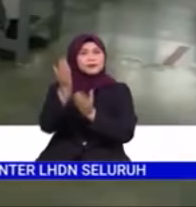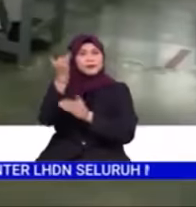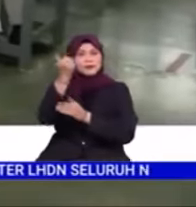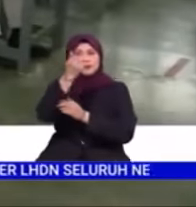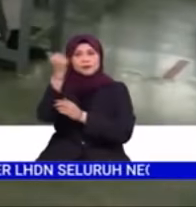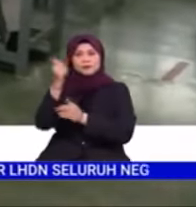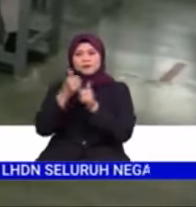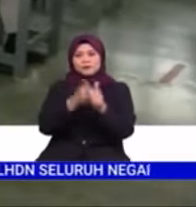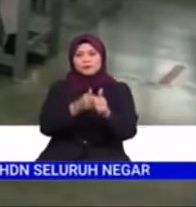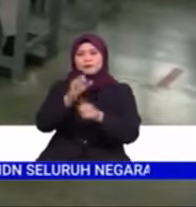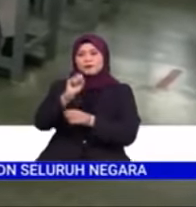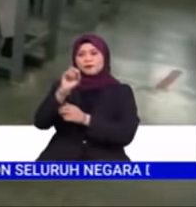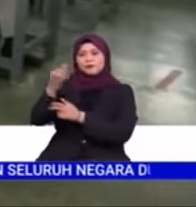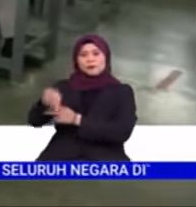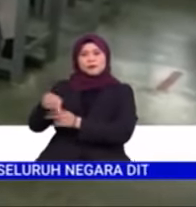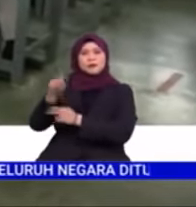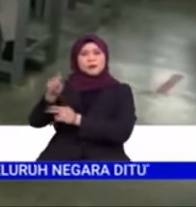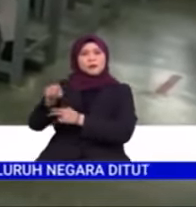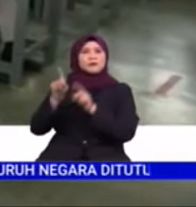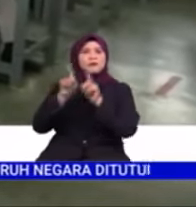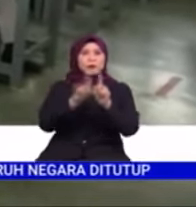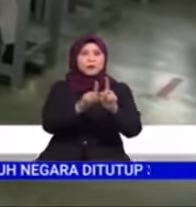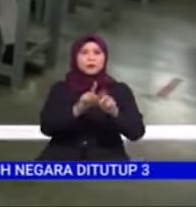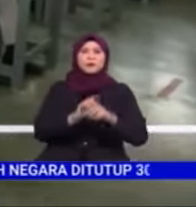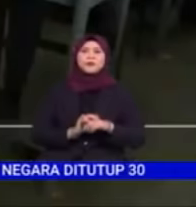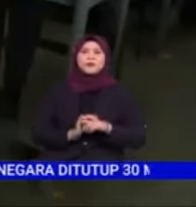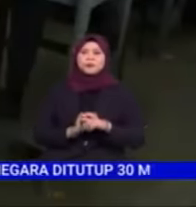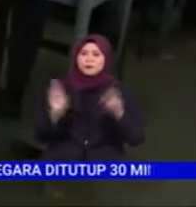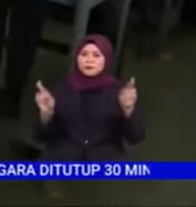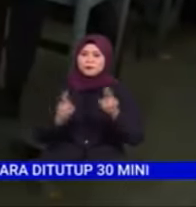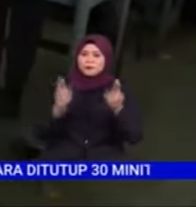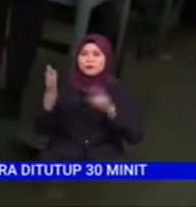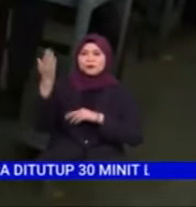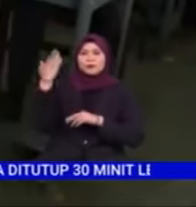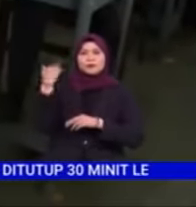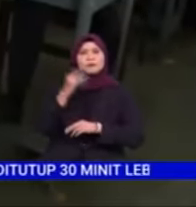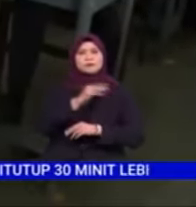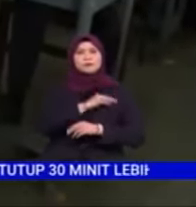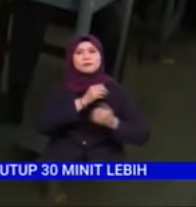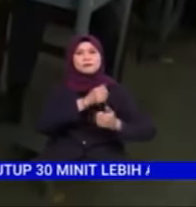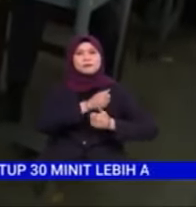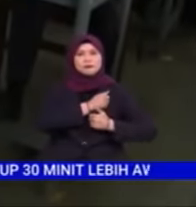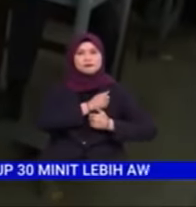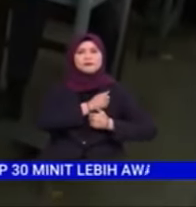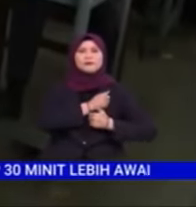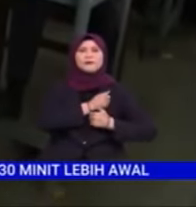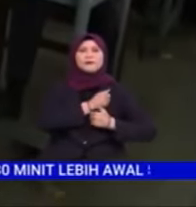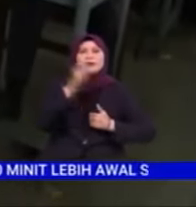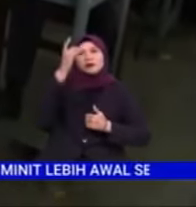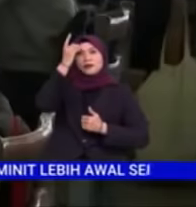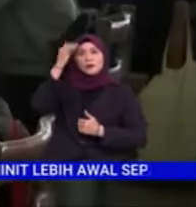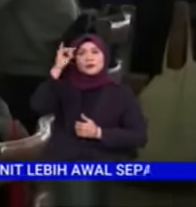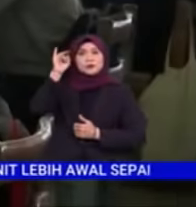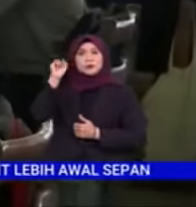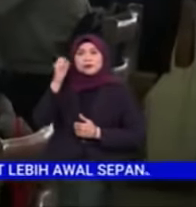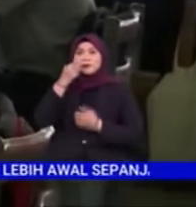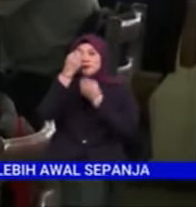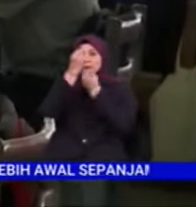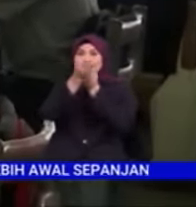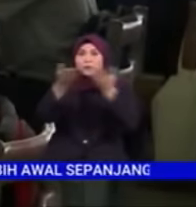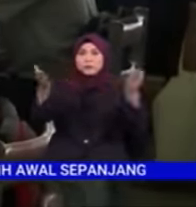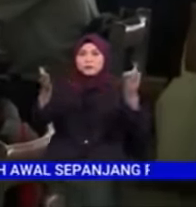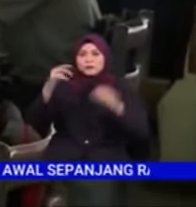e-shop berkaitan di pagi Rabu lepas bersihkan dan pertahanan Dato Sri Ismail Sabri aku menghubungkan